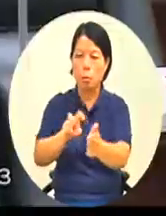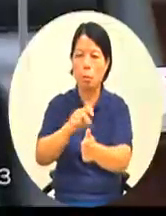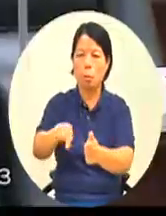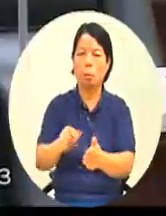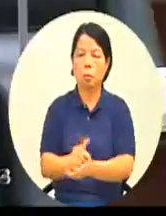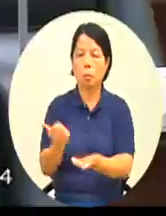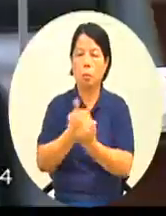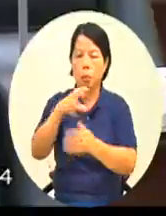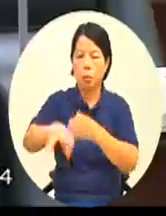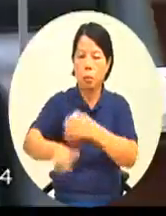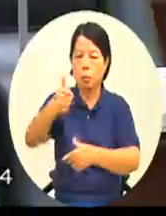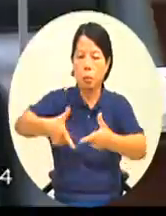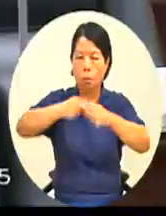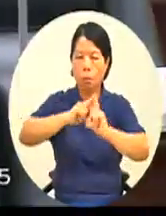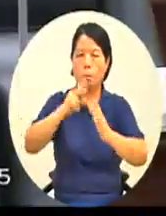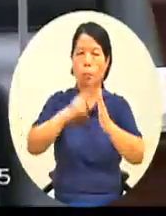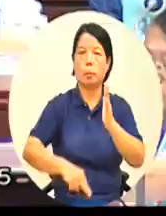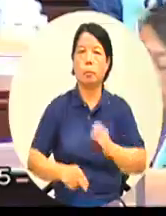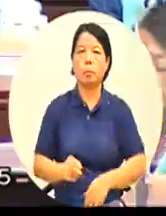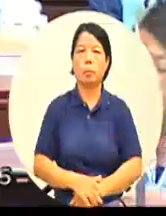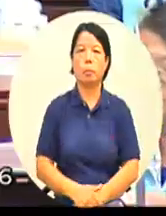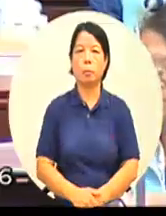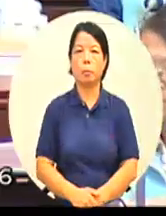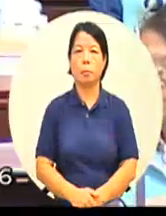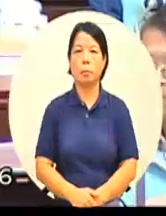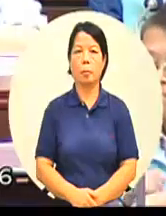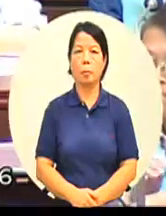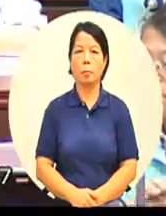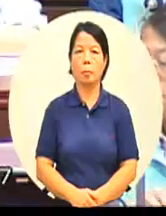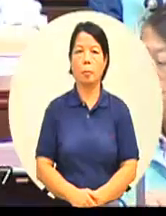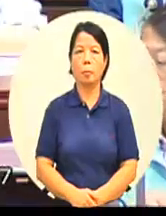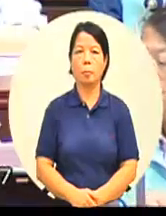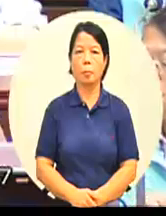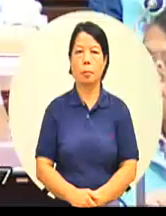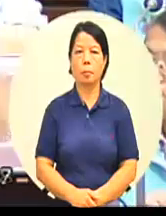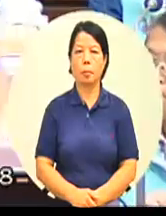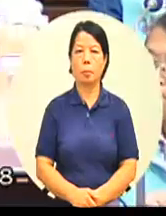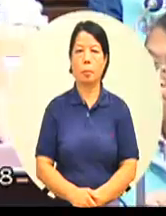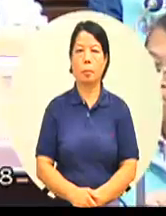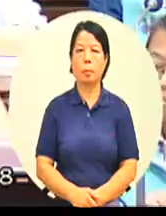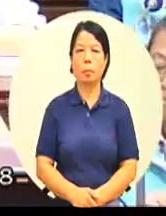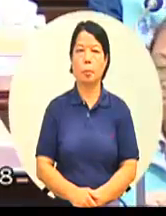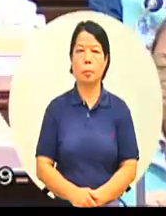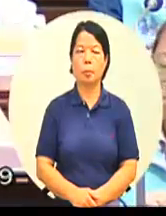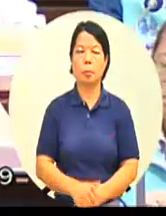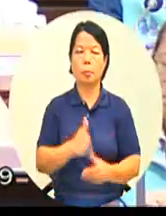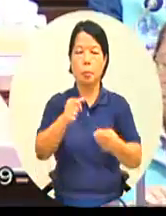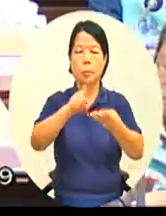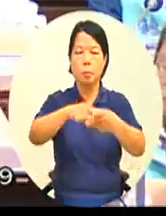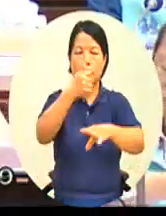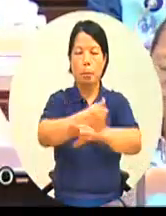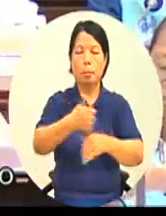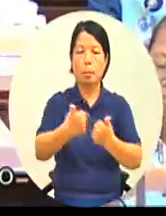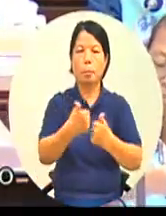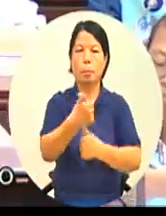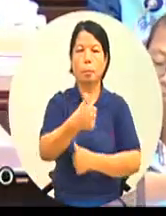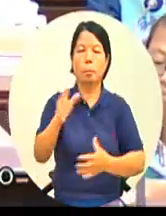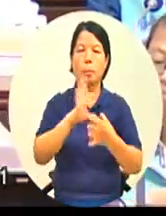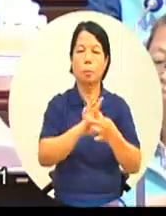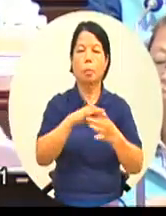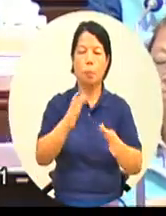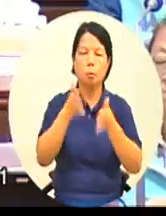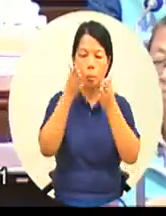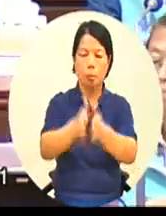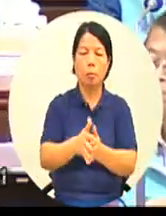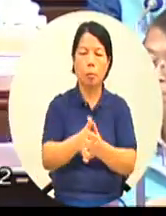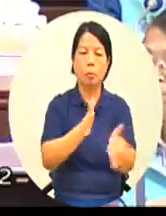是不是请我们的局长来做回答？ 请姚局长答复。 好，谢谢主席，谢谢议员的关心。我们针对街